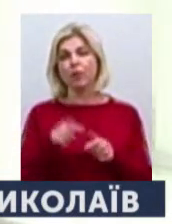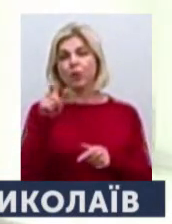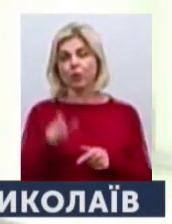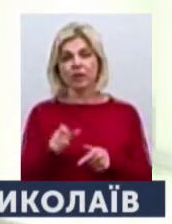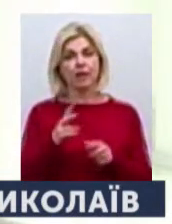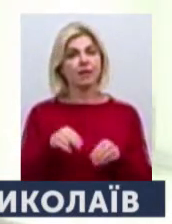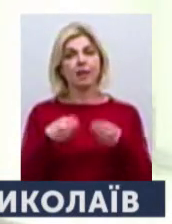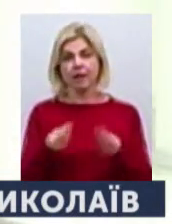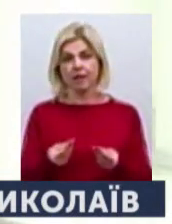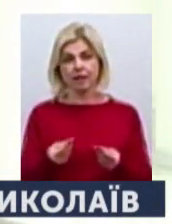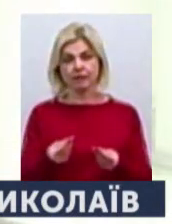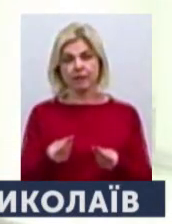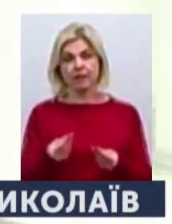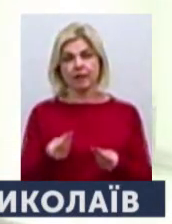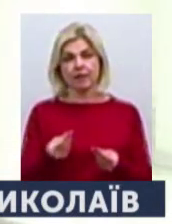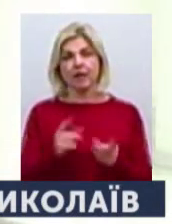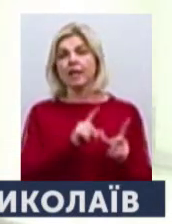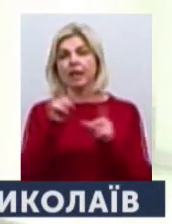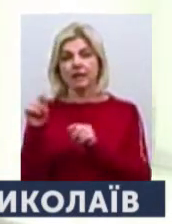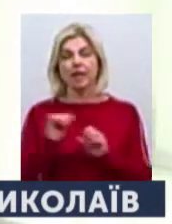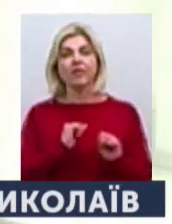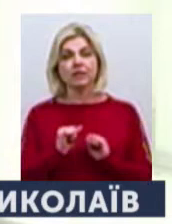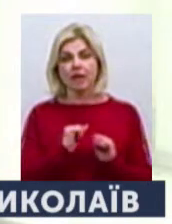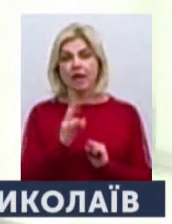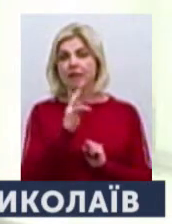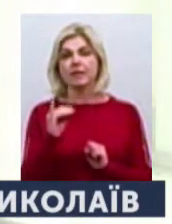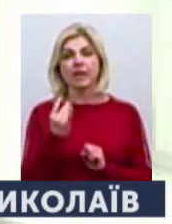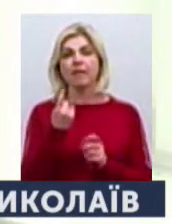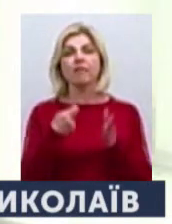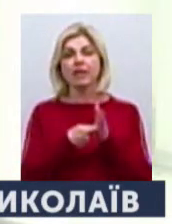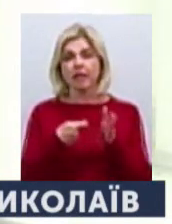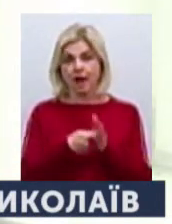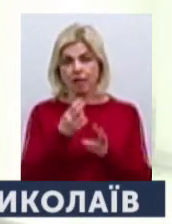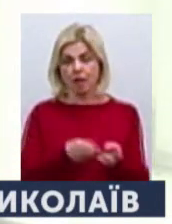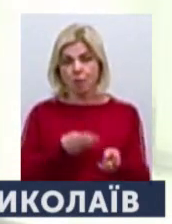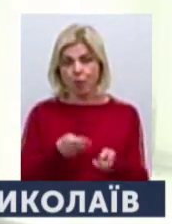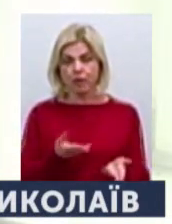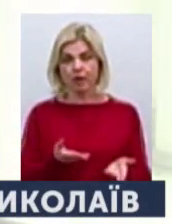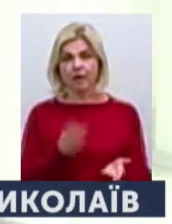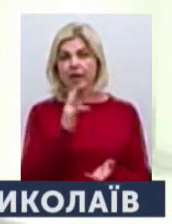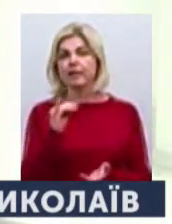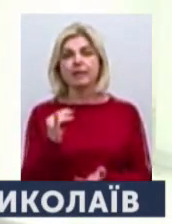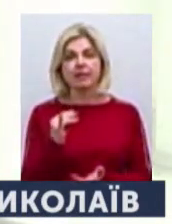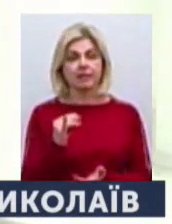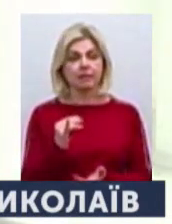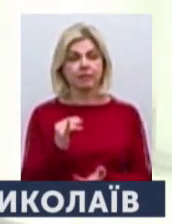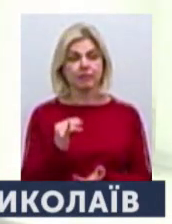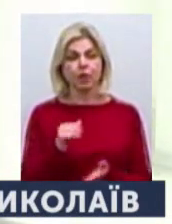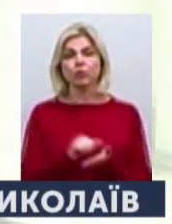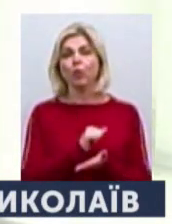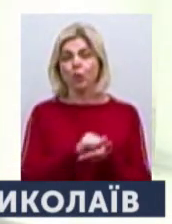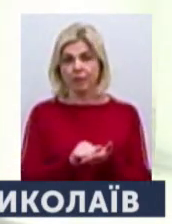мені, він їде відрядження, ні квитка на потяг, там, ні